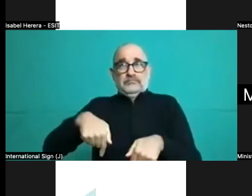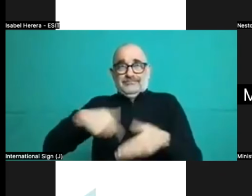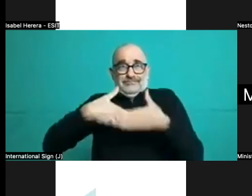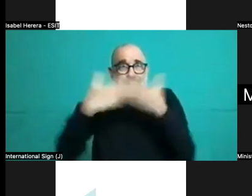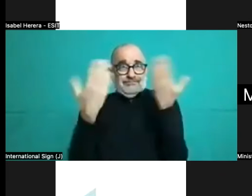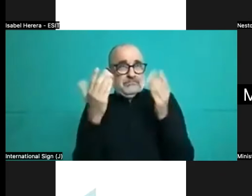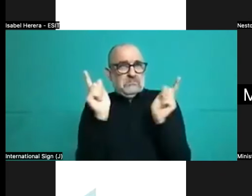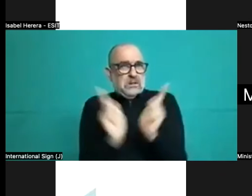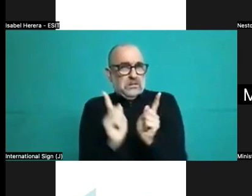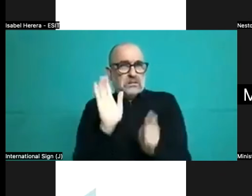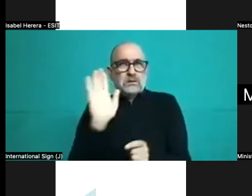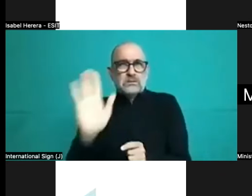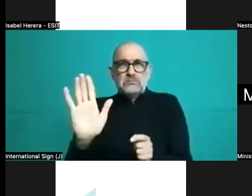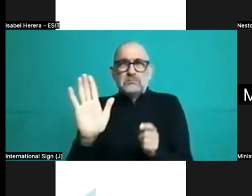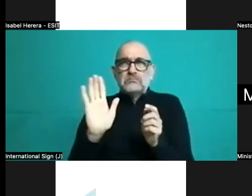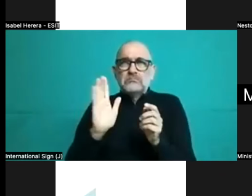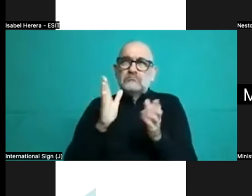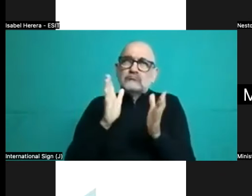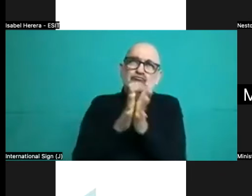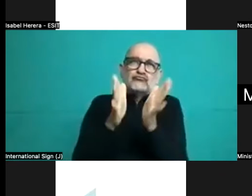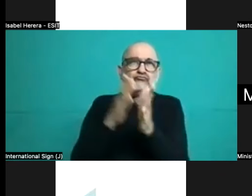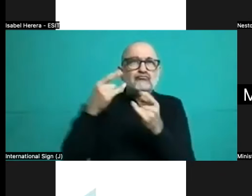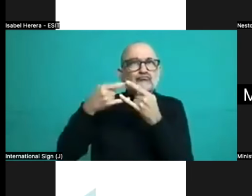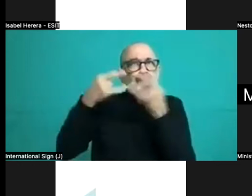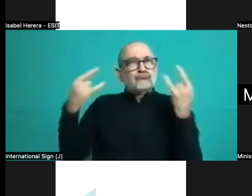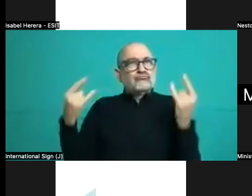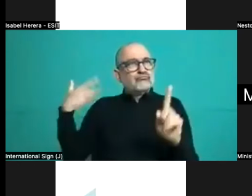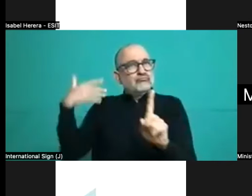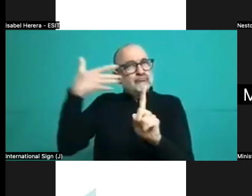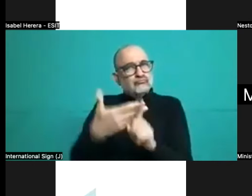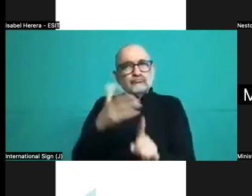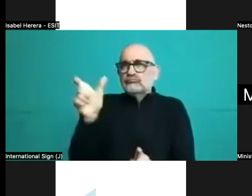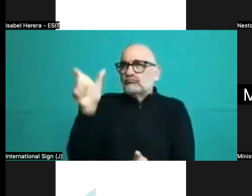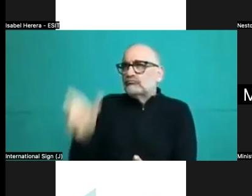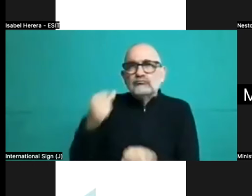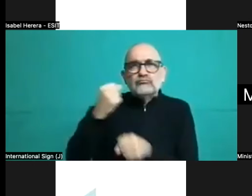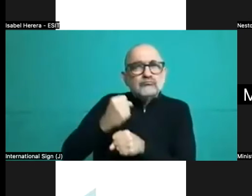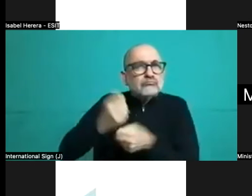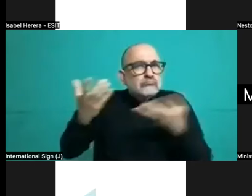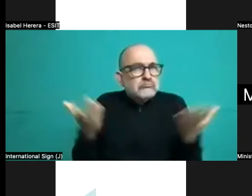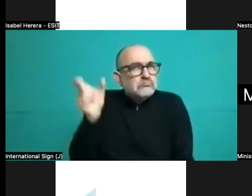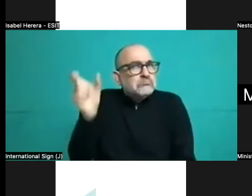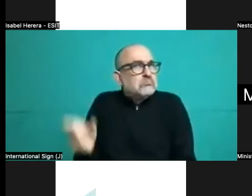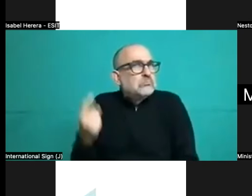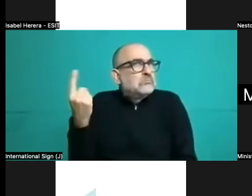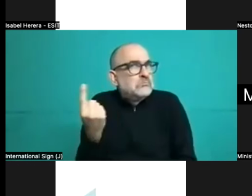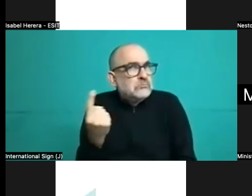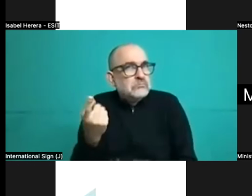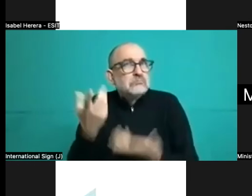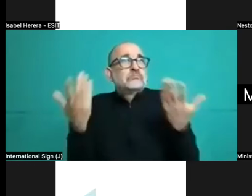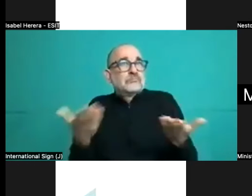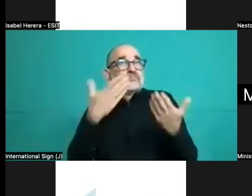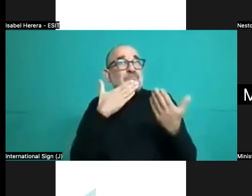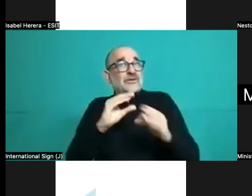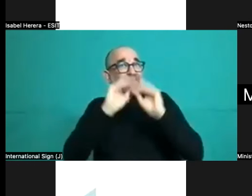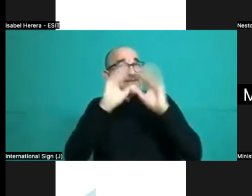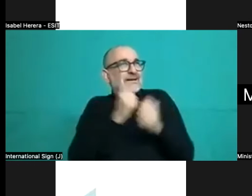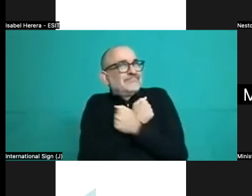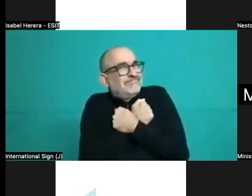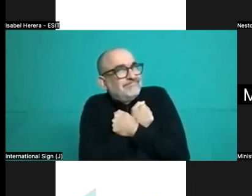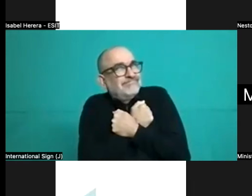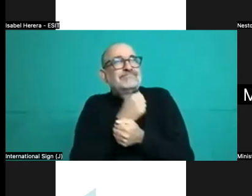Merci. Je vous remercie de m'avoir invité à ce webinaire. On a